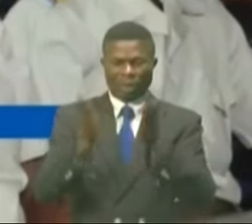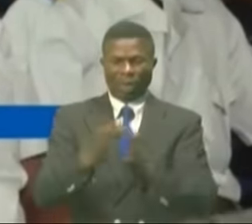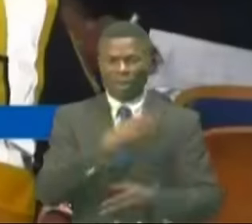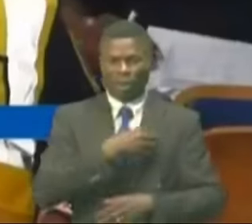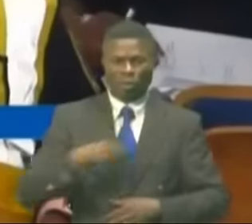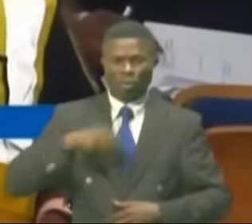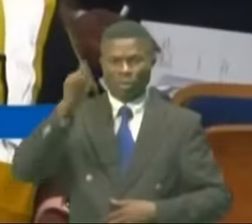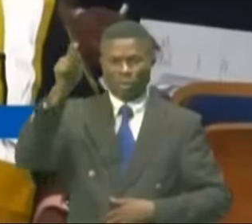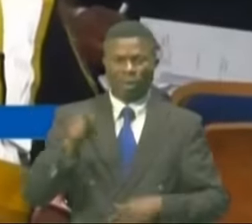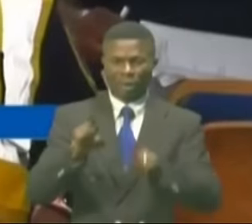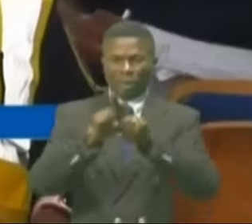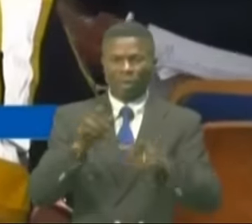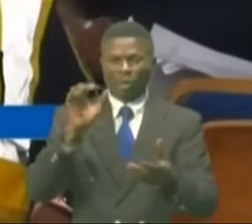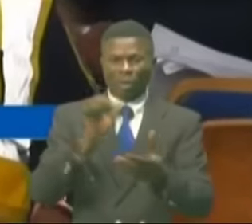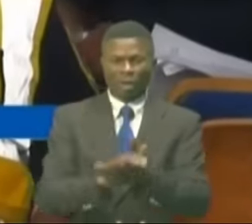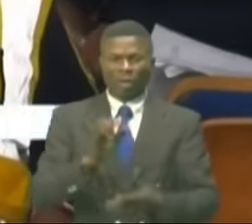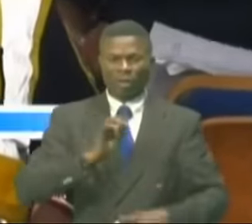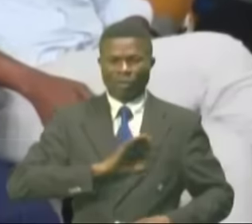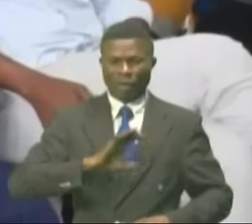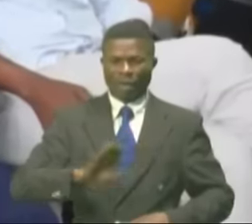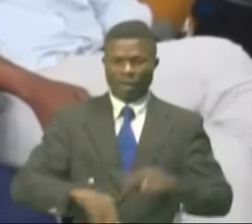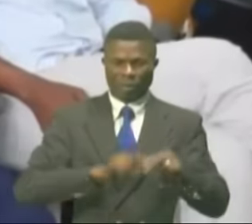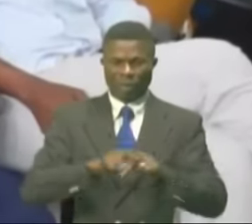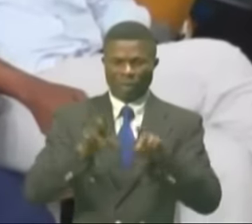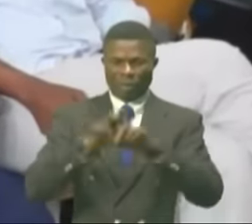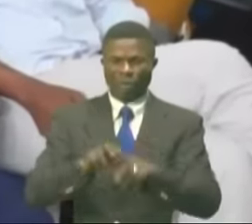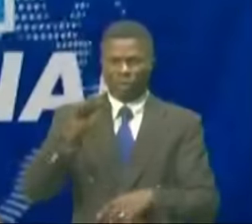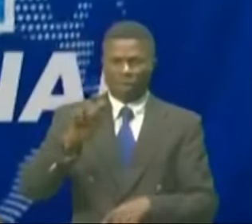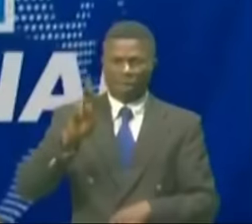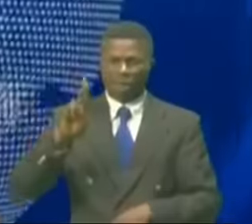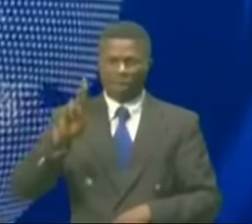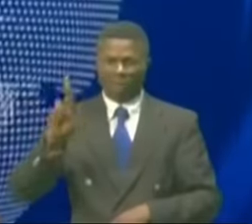FRDC, de la PNC et de la NER.